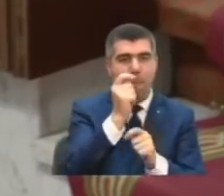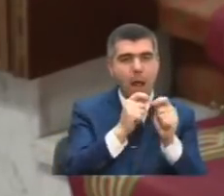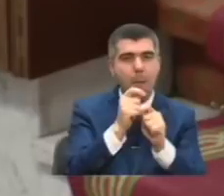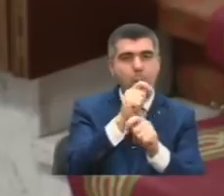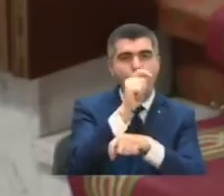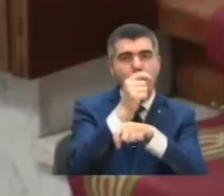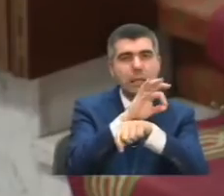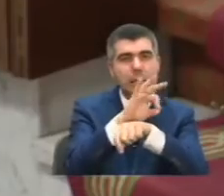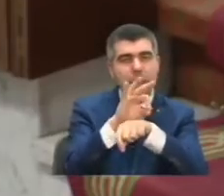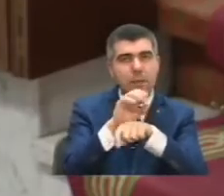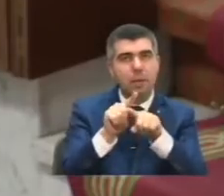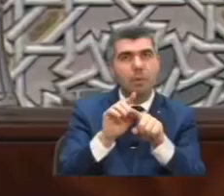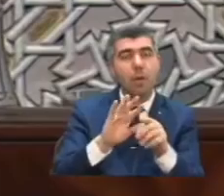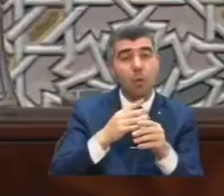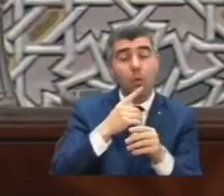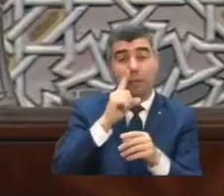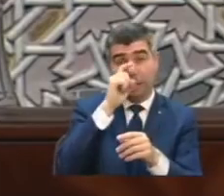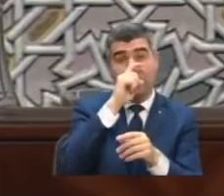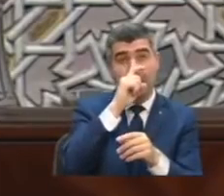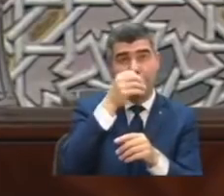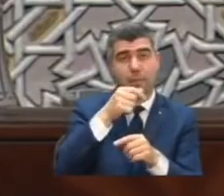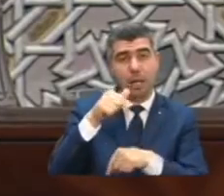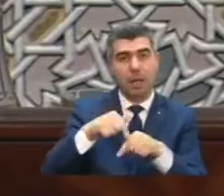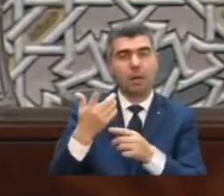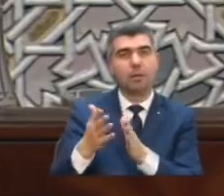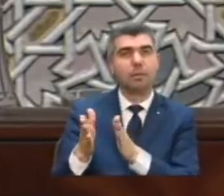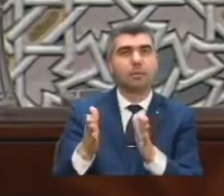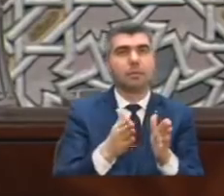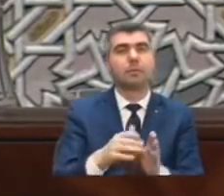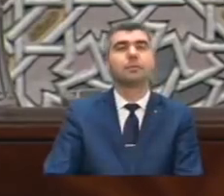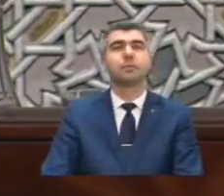تقريبا جوج حتى جوج. شكرا للسيد الوزير.